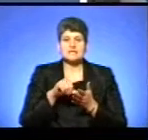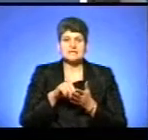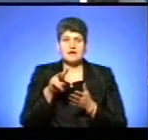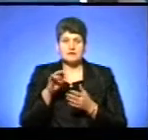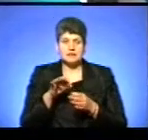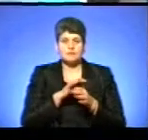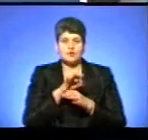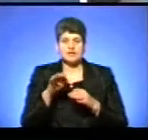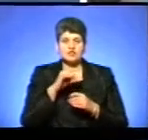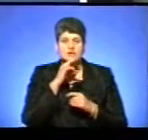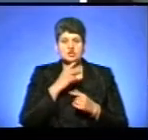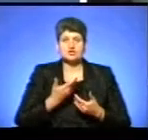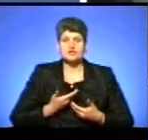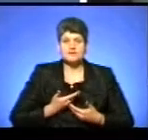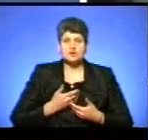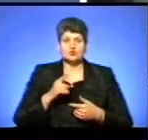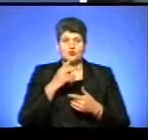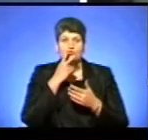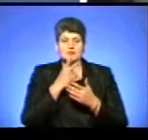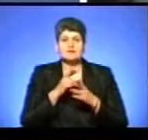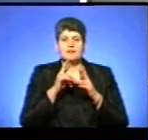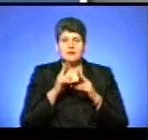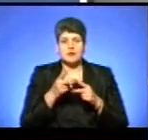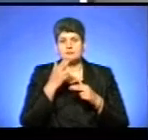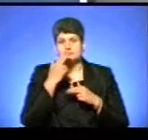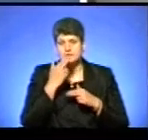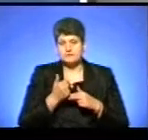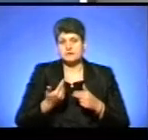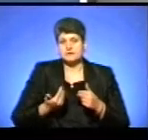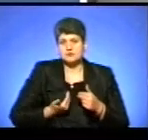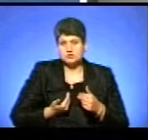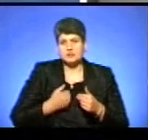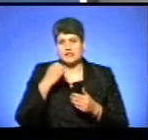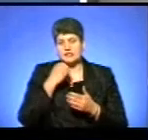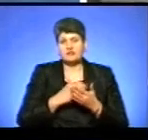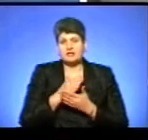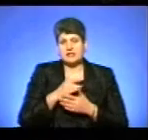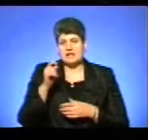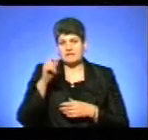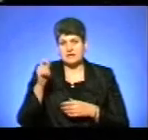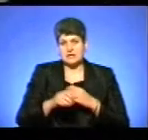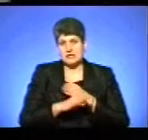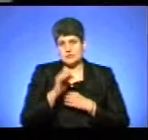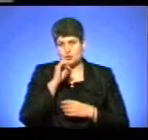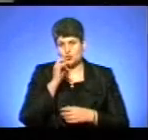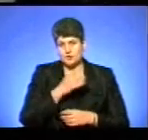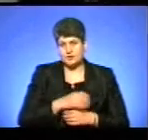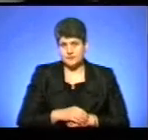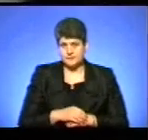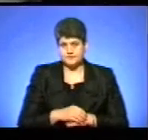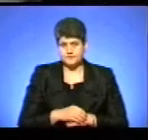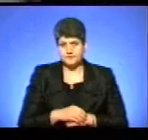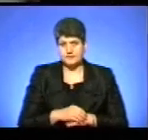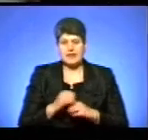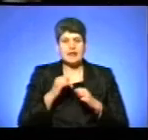з Чернівців «Живі», щоб показати, як соціалізувалися у мирному житті ветерани війни на сході України. Герої не тільки ті,